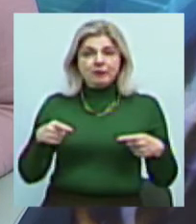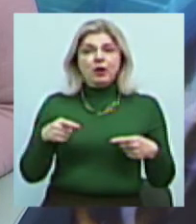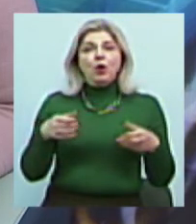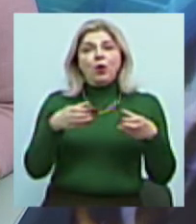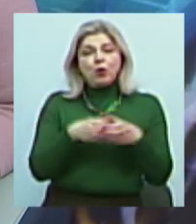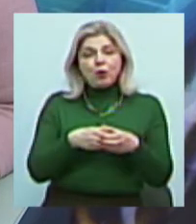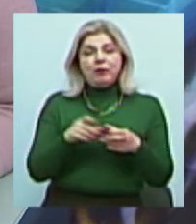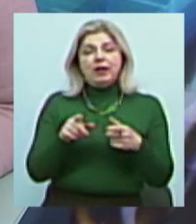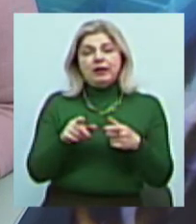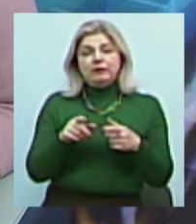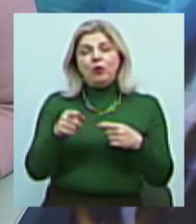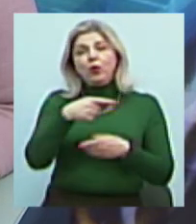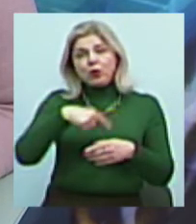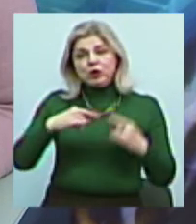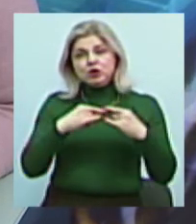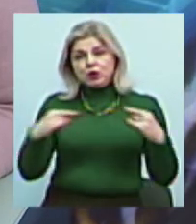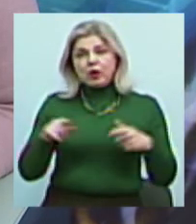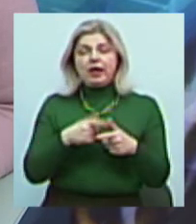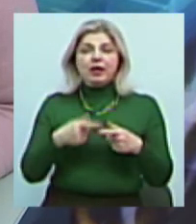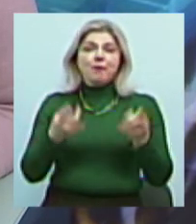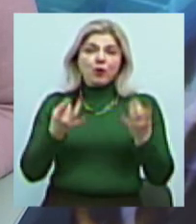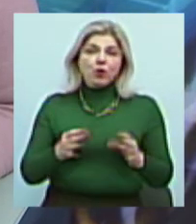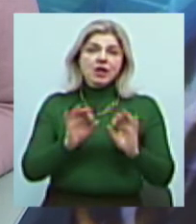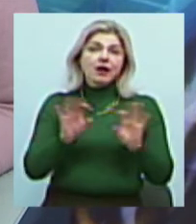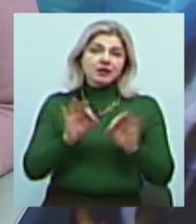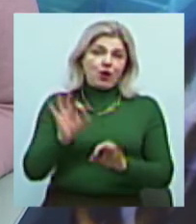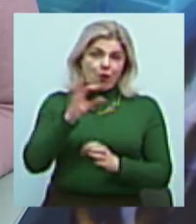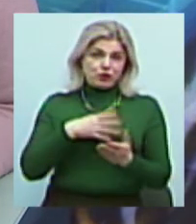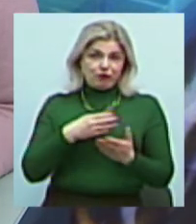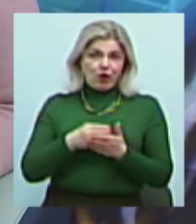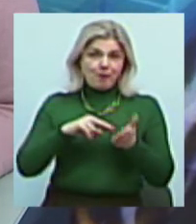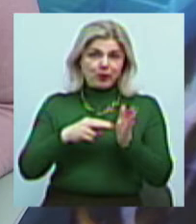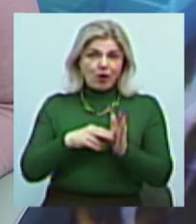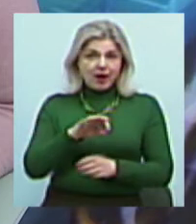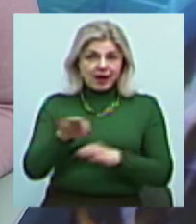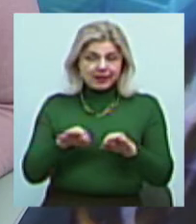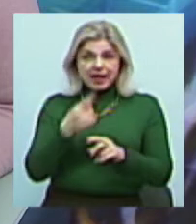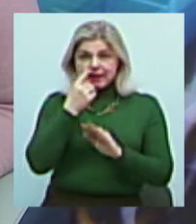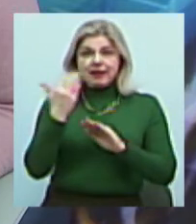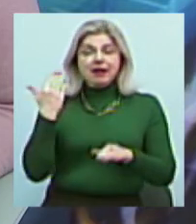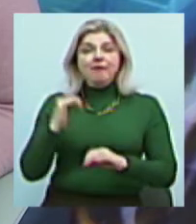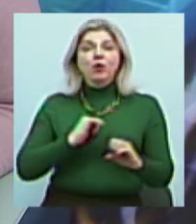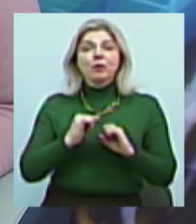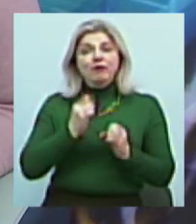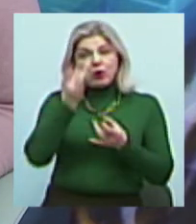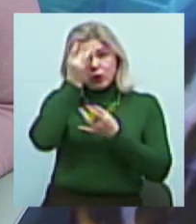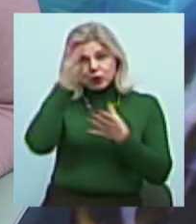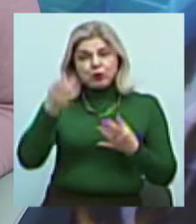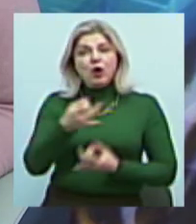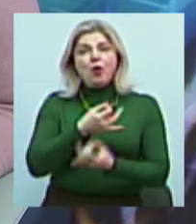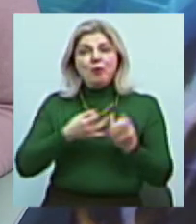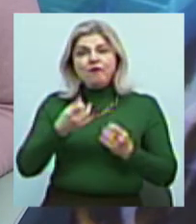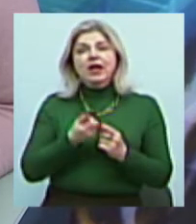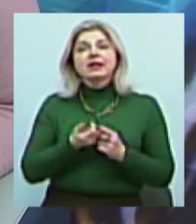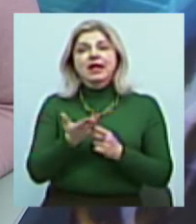круглі столи, чи просто розповідали про свої проекти. Зокрема, нещодавно управлінням культури, да, обговорювали декілька